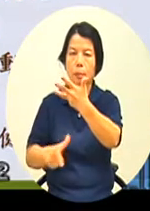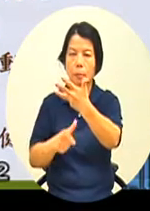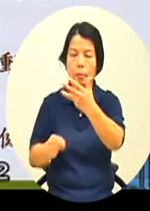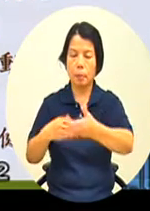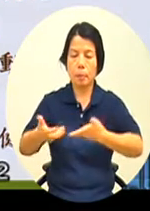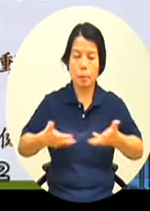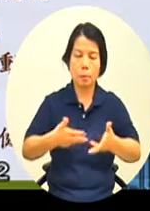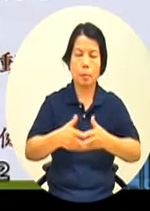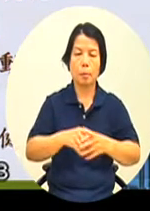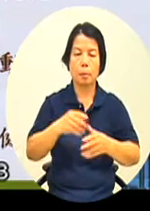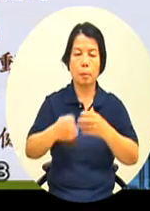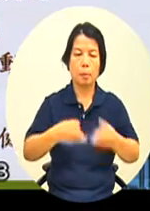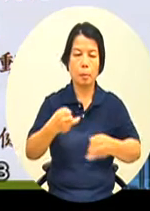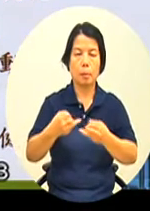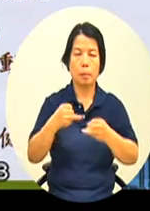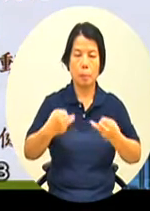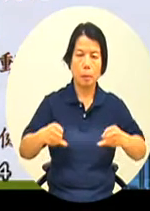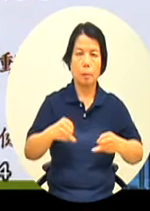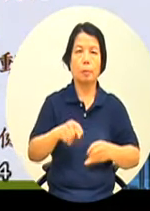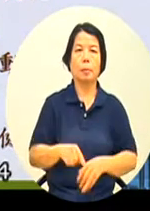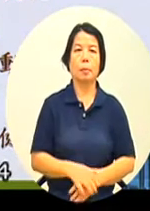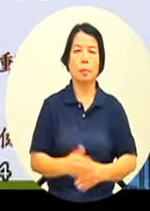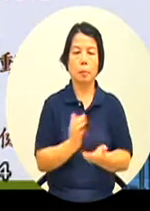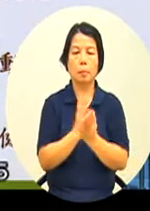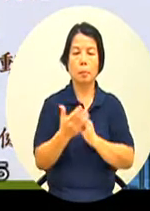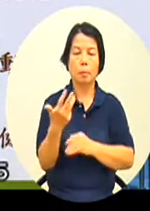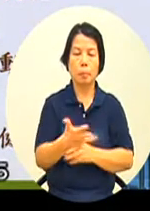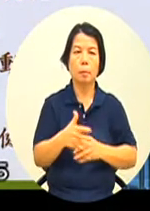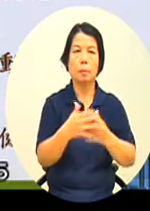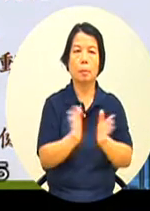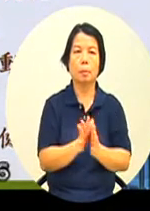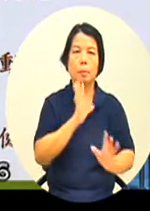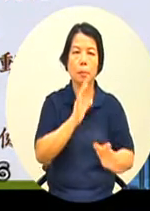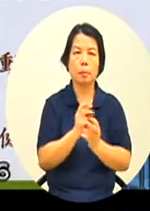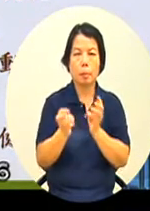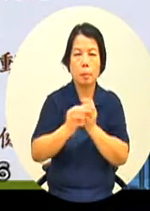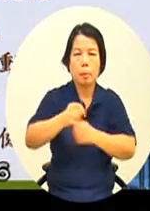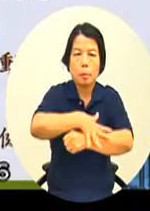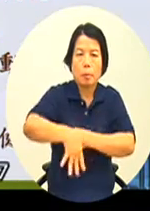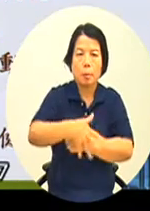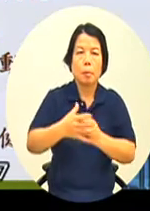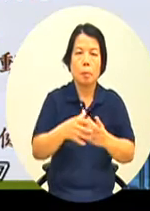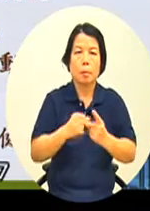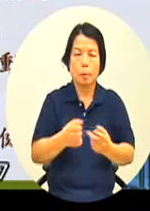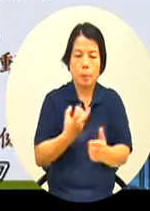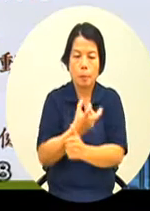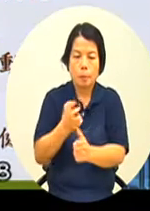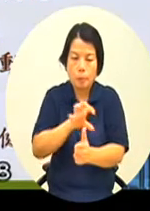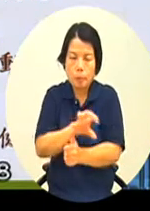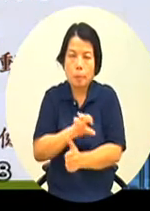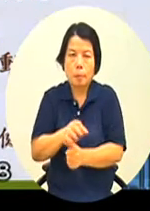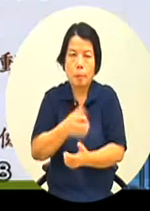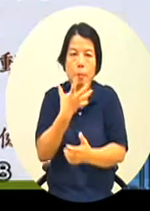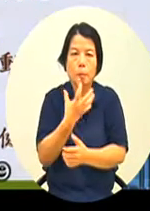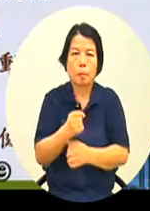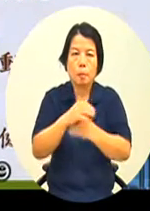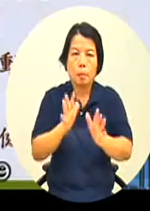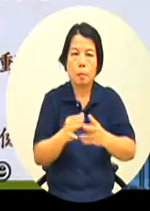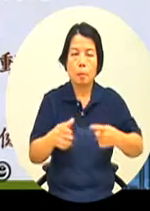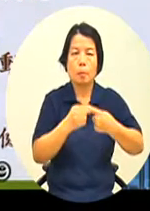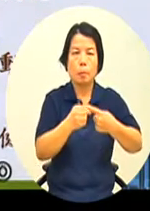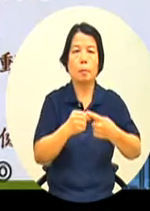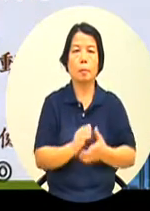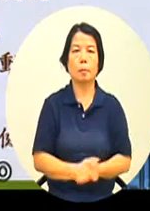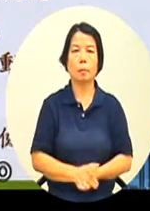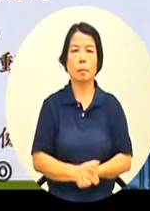成效，那我分8大项，包括精实组织结构、合理原有控管。那在第一大项部分，